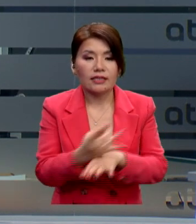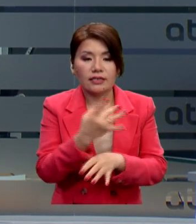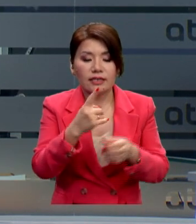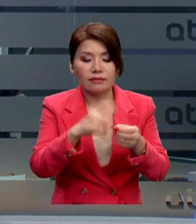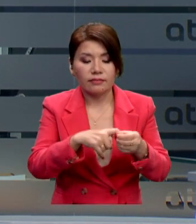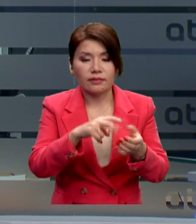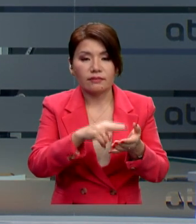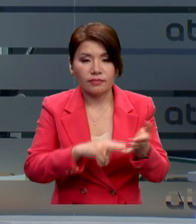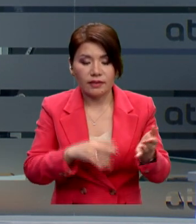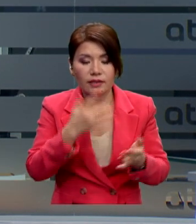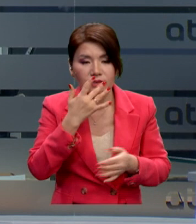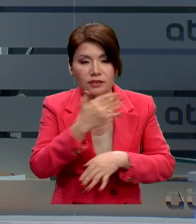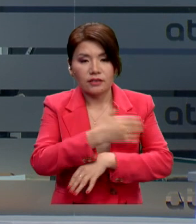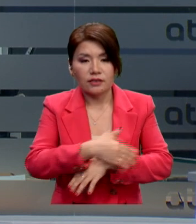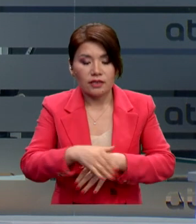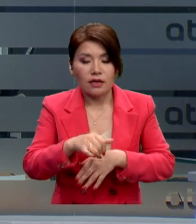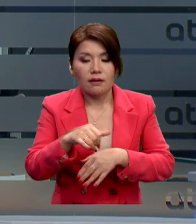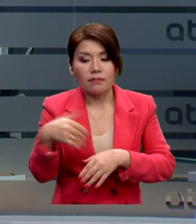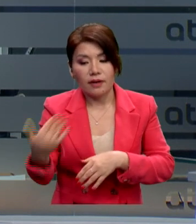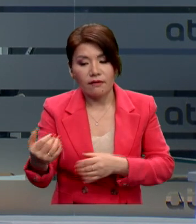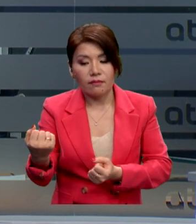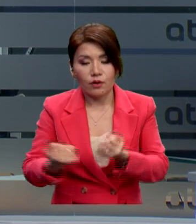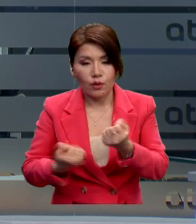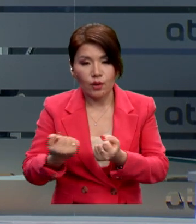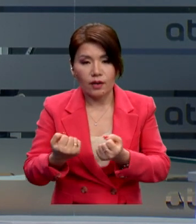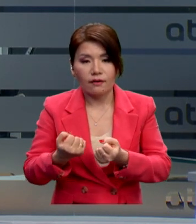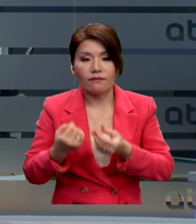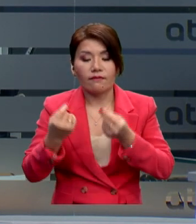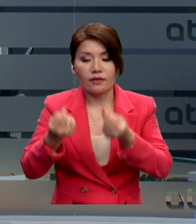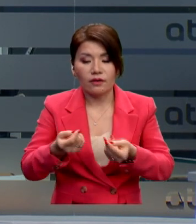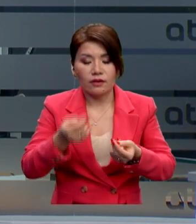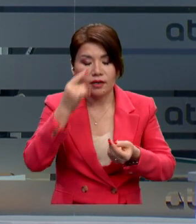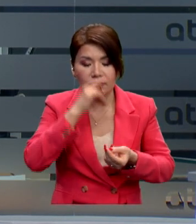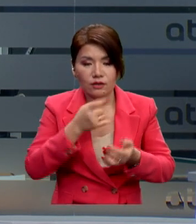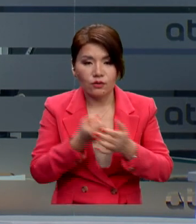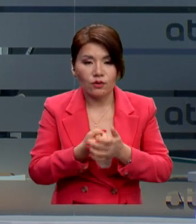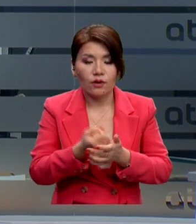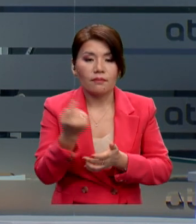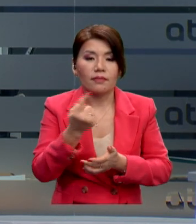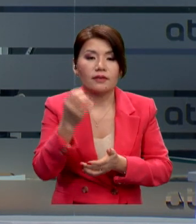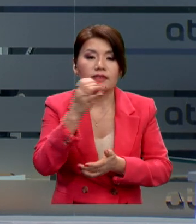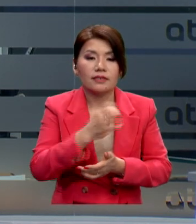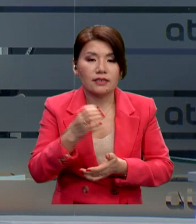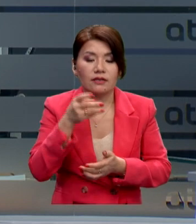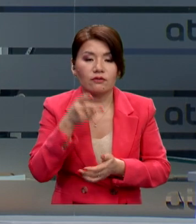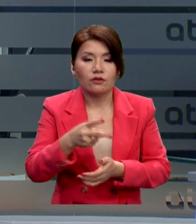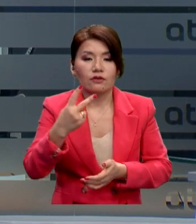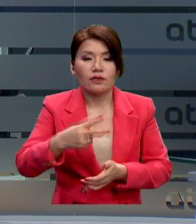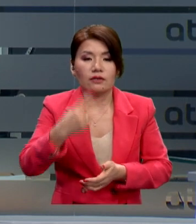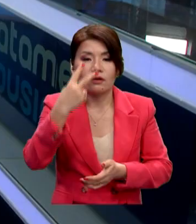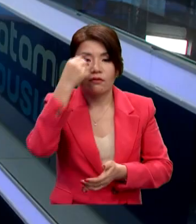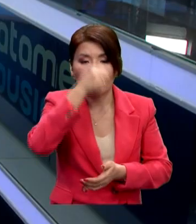легализацию иностранных авто, в том числе с правым расположением руля, ввезенных в Казахстан до 1 сентября 2022